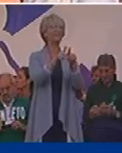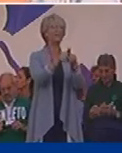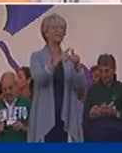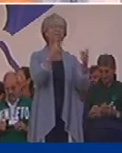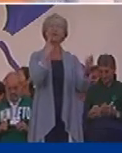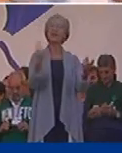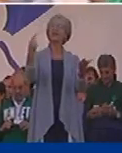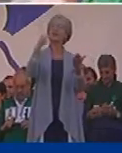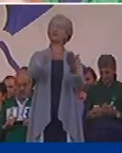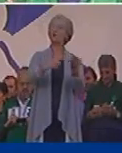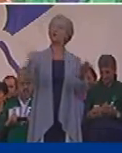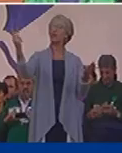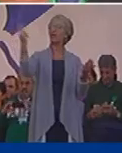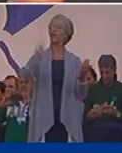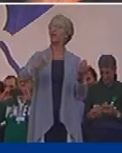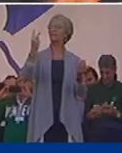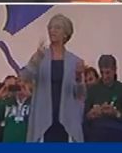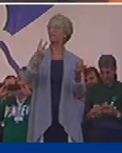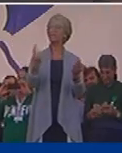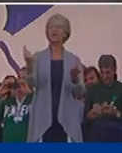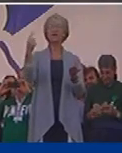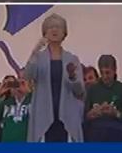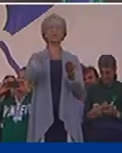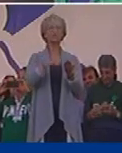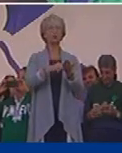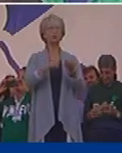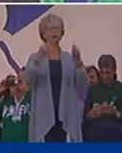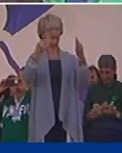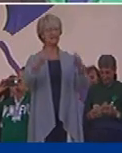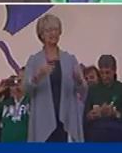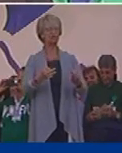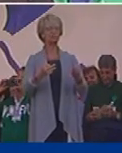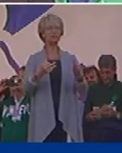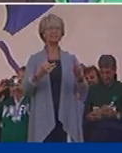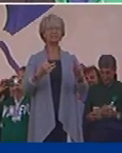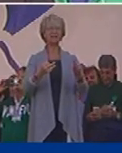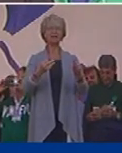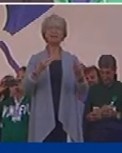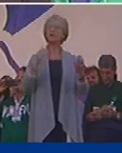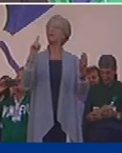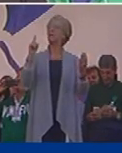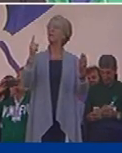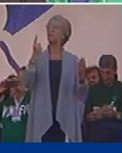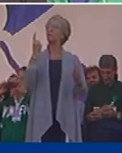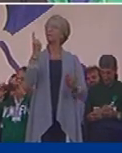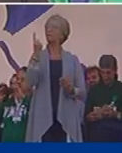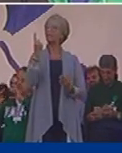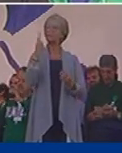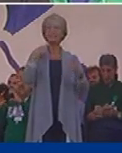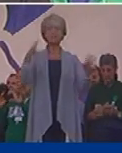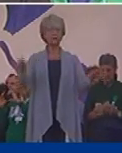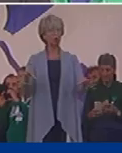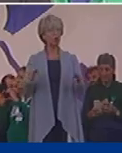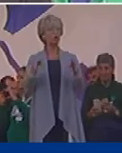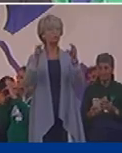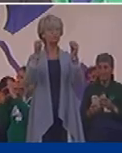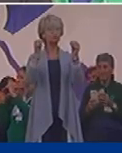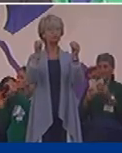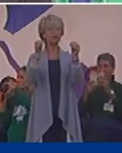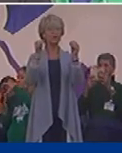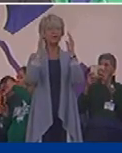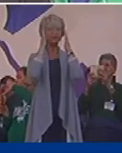la verità, torna alla saggezza. Prima di cominciare